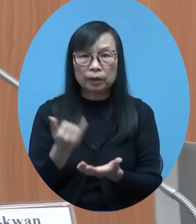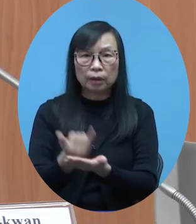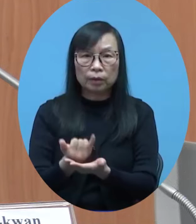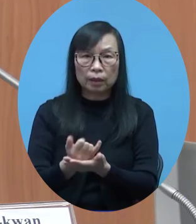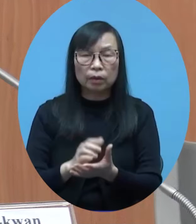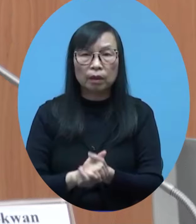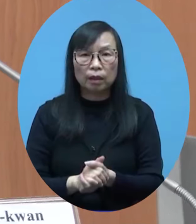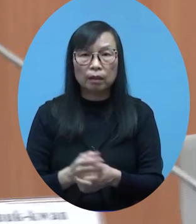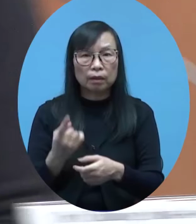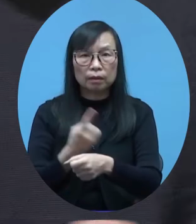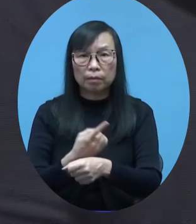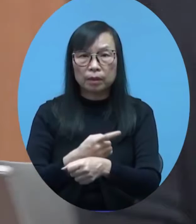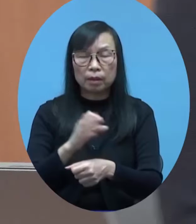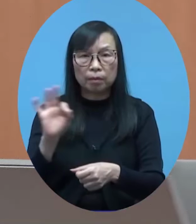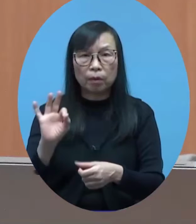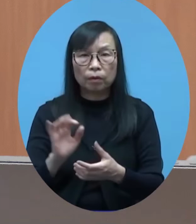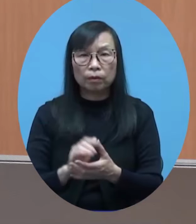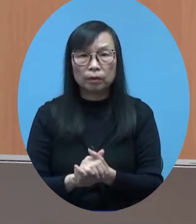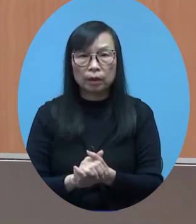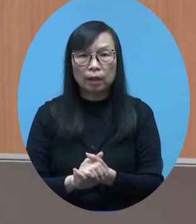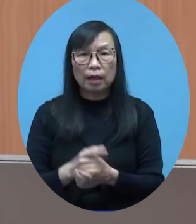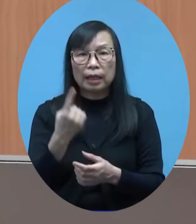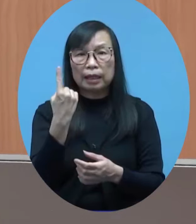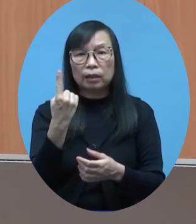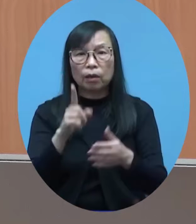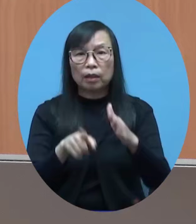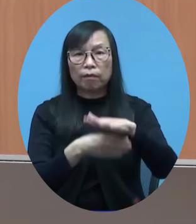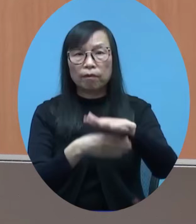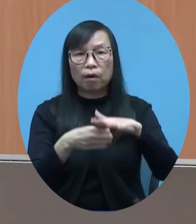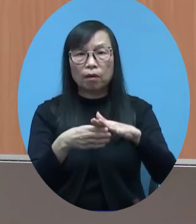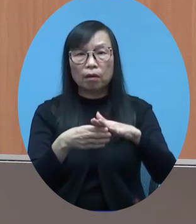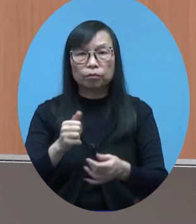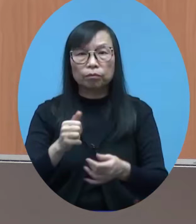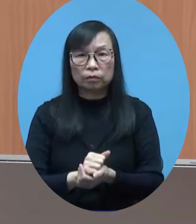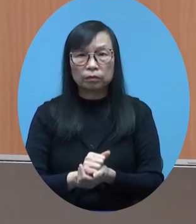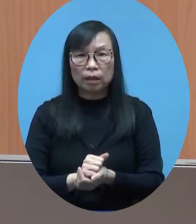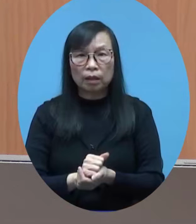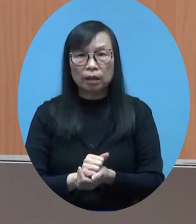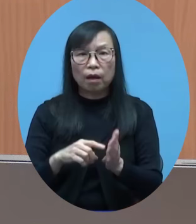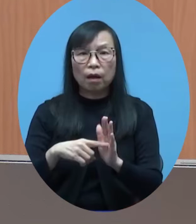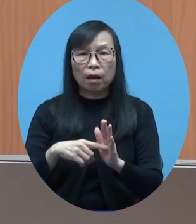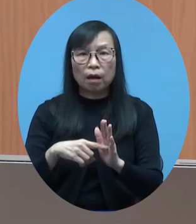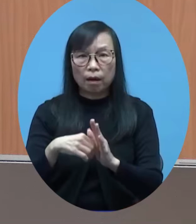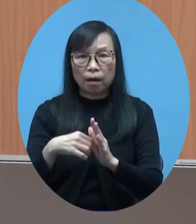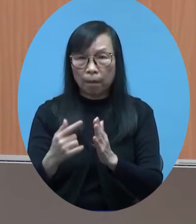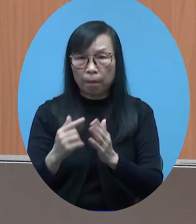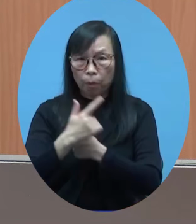署嗰度有冇？ 暫時冇噶嚇，佢哋都係單人房啊，同埋都做足嗰個報醫。